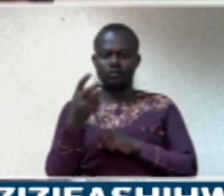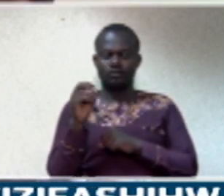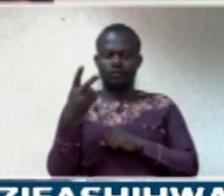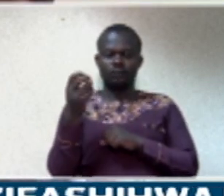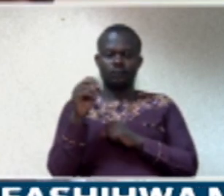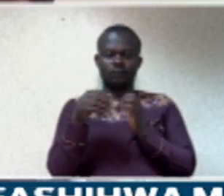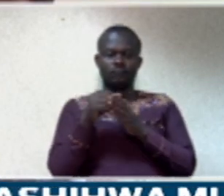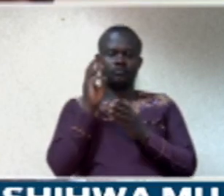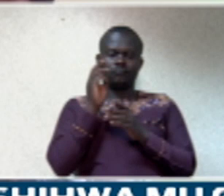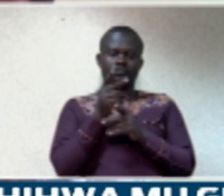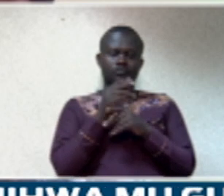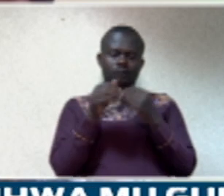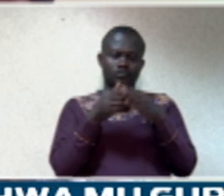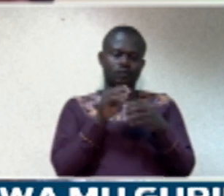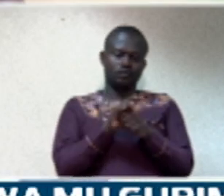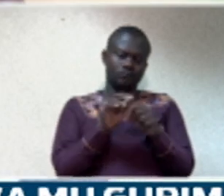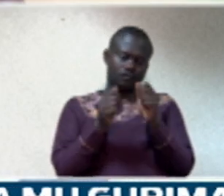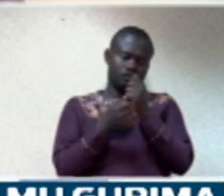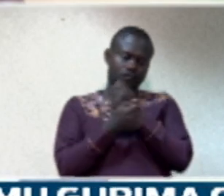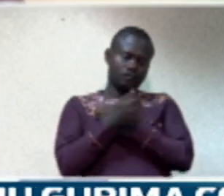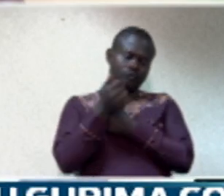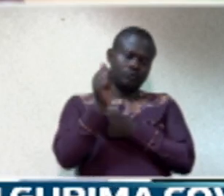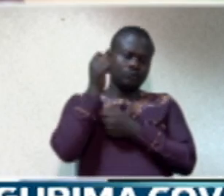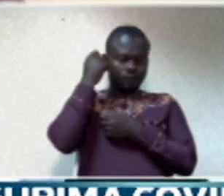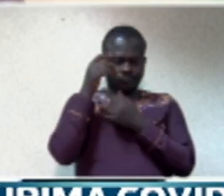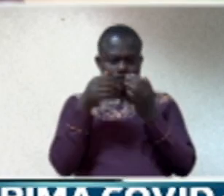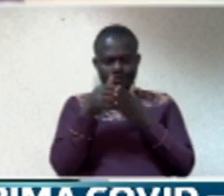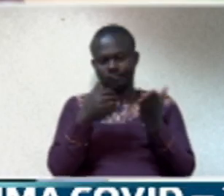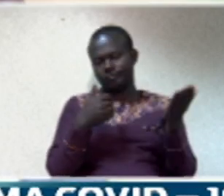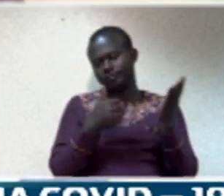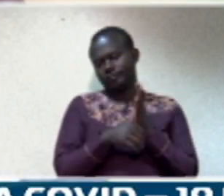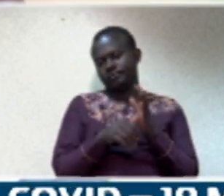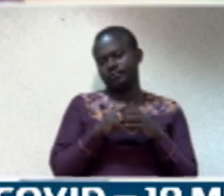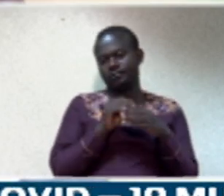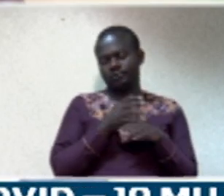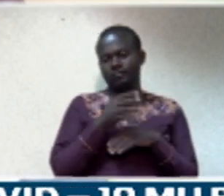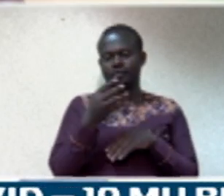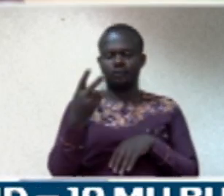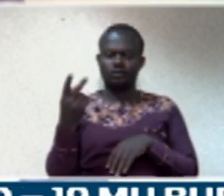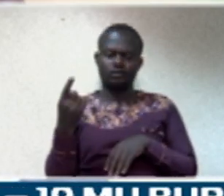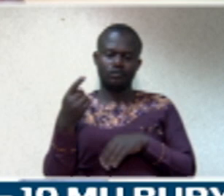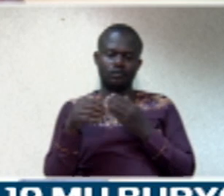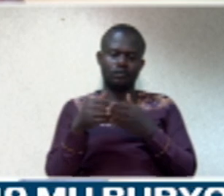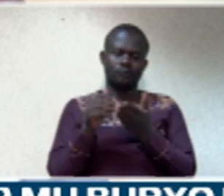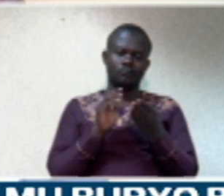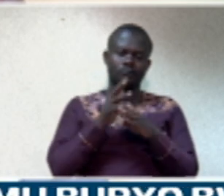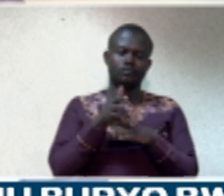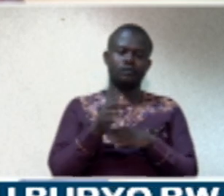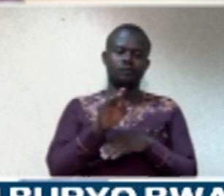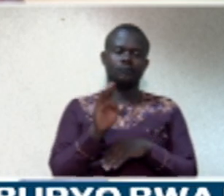2021-2022 bikazitabwaho cyane cyane mu ivugururwa ryayo. Hanyuma ibyuho 42 byo bikeneye arenga